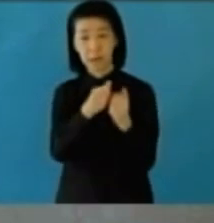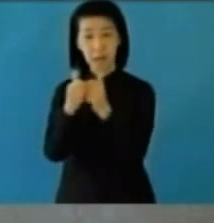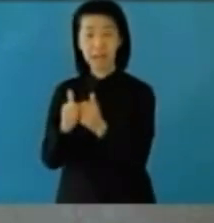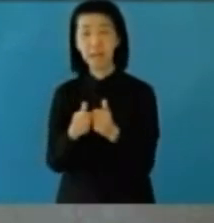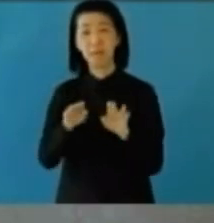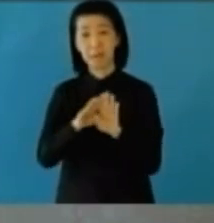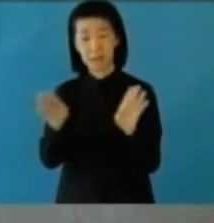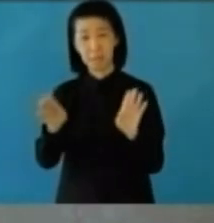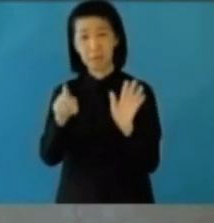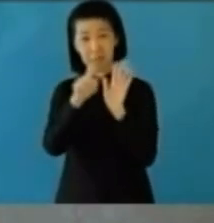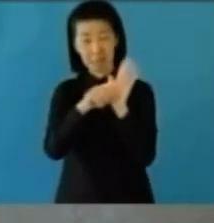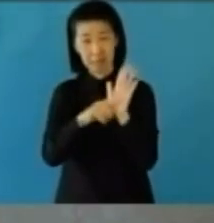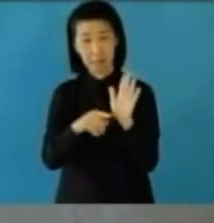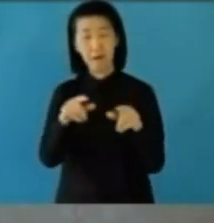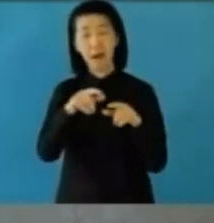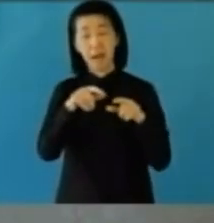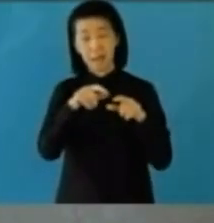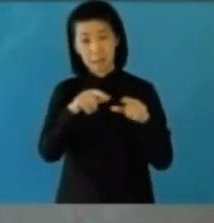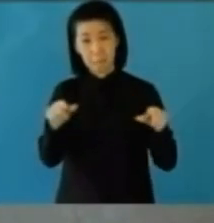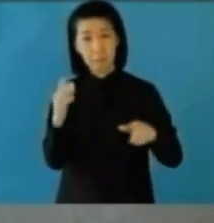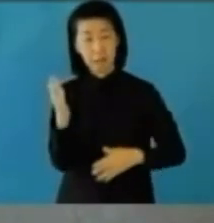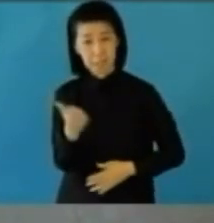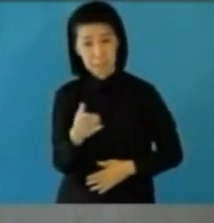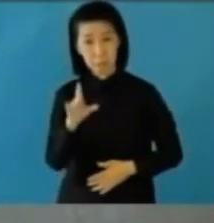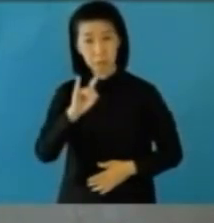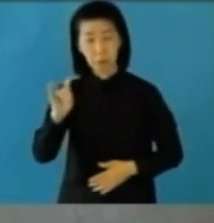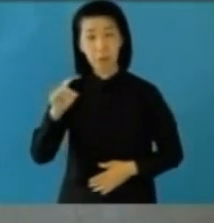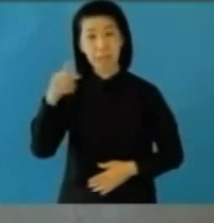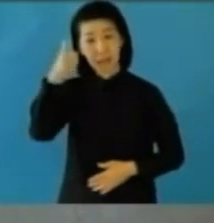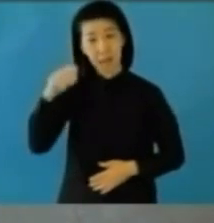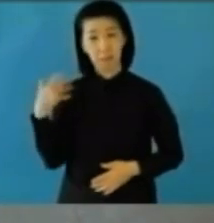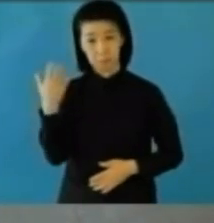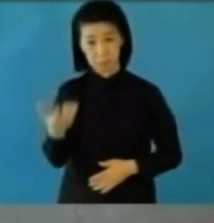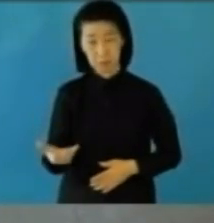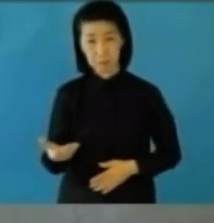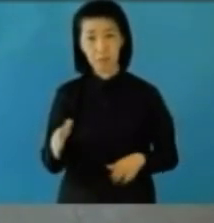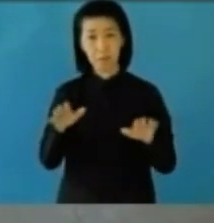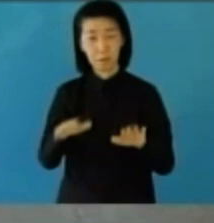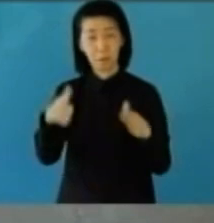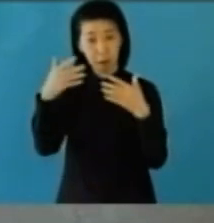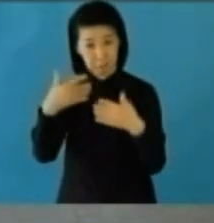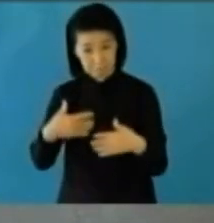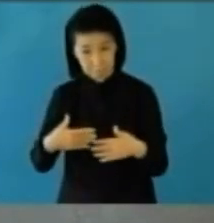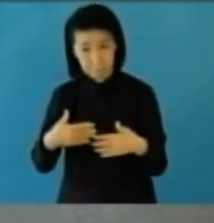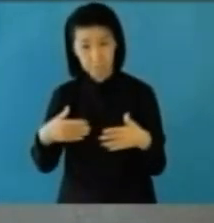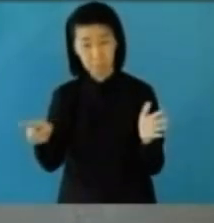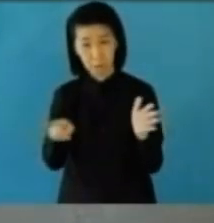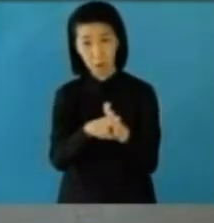般質問及び議案の委員会付託などであります。本日はこれで散会いたします。